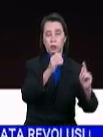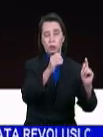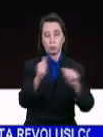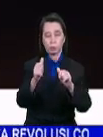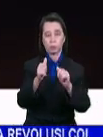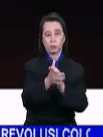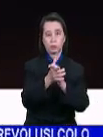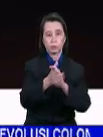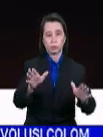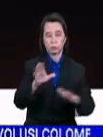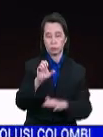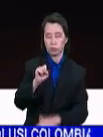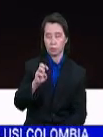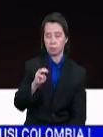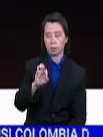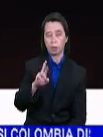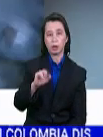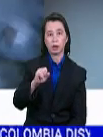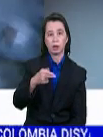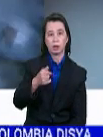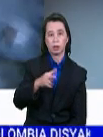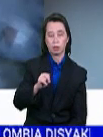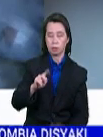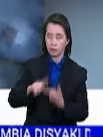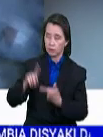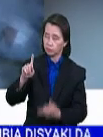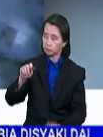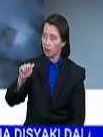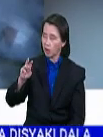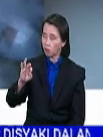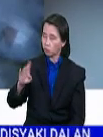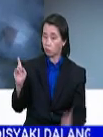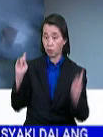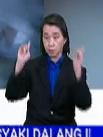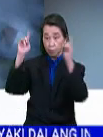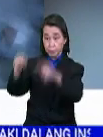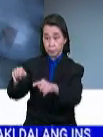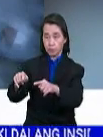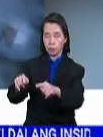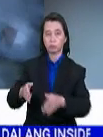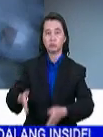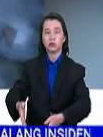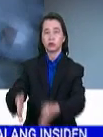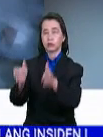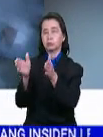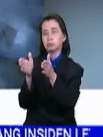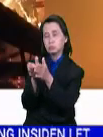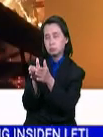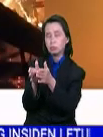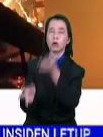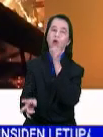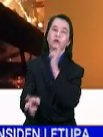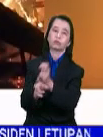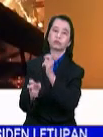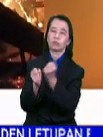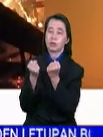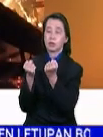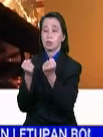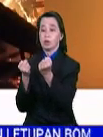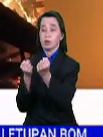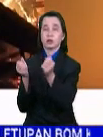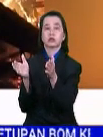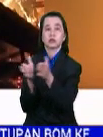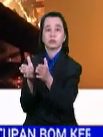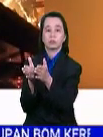Bomba dan penyelamat samarahan serta Tabuhan Jaya ke lokasi kejadian namun Jalan Kampung yang sempit telah menukarkan pergerakan